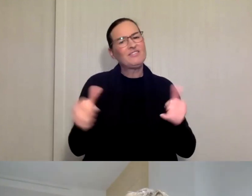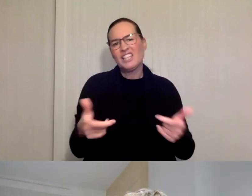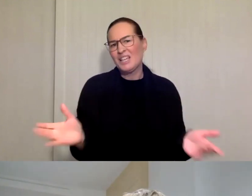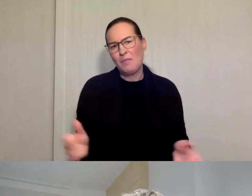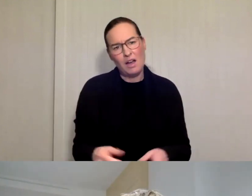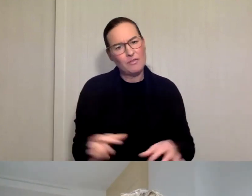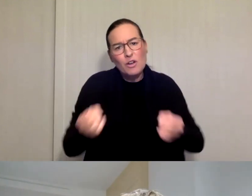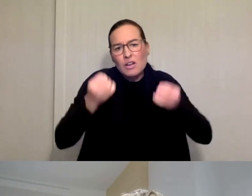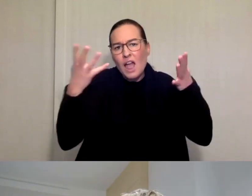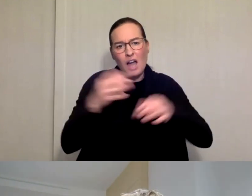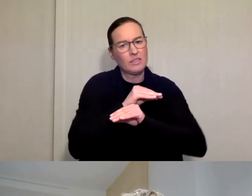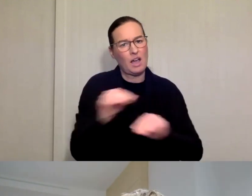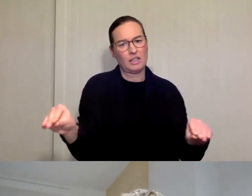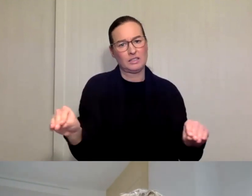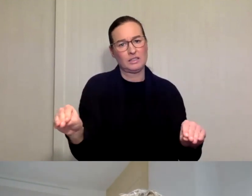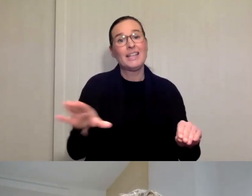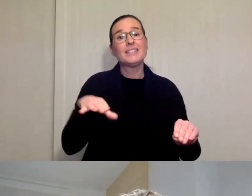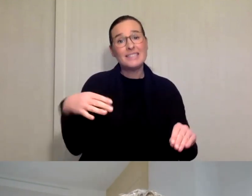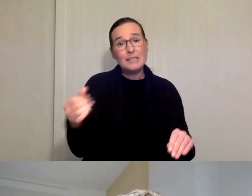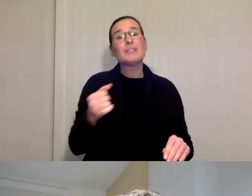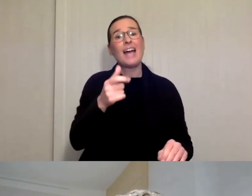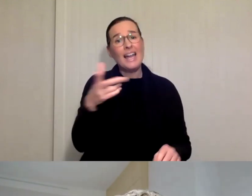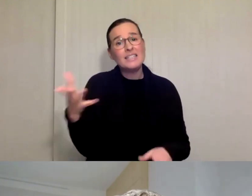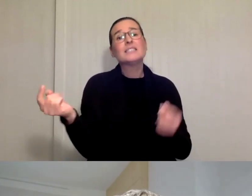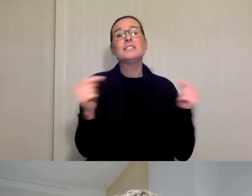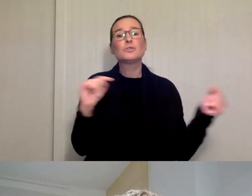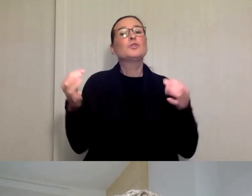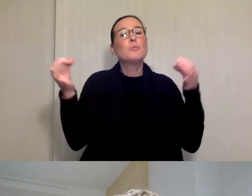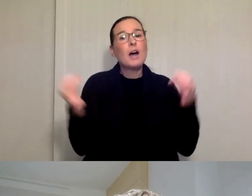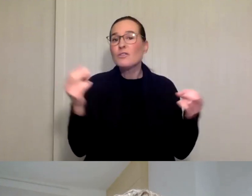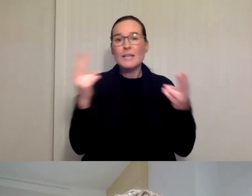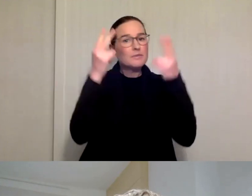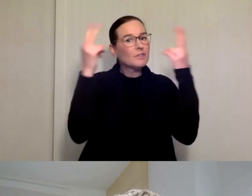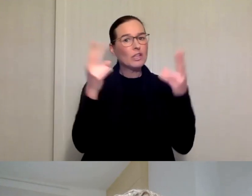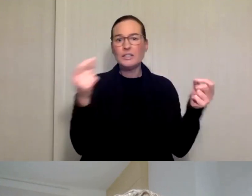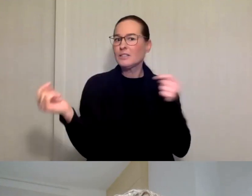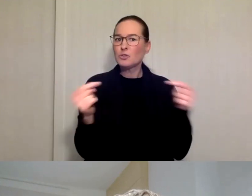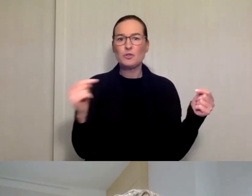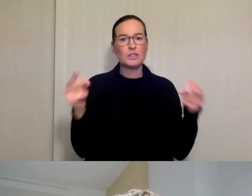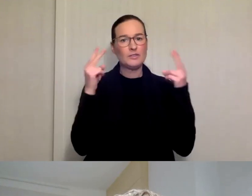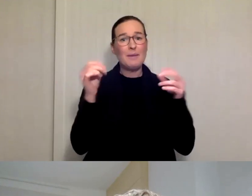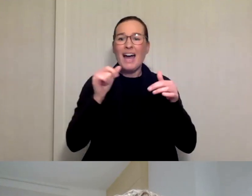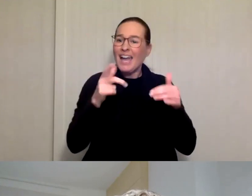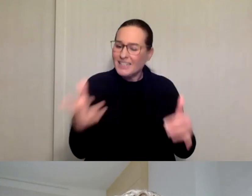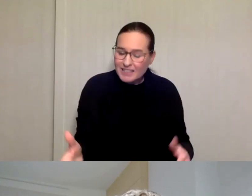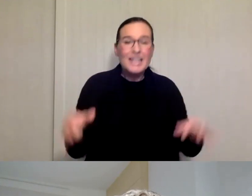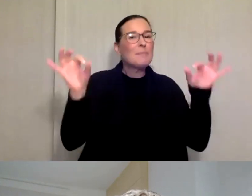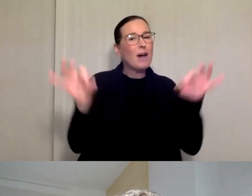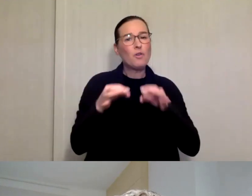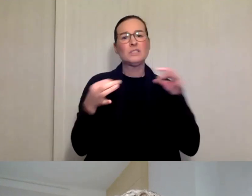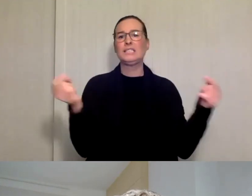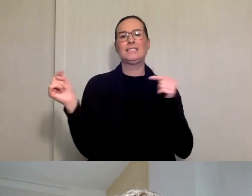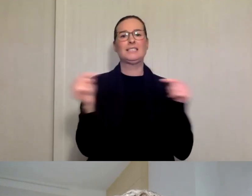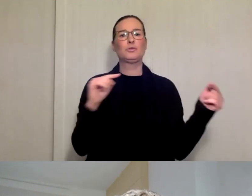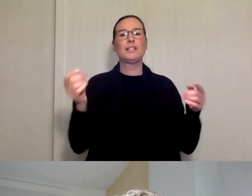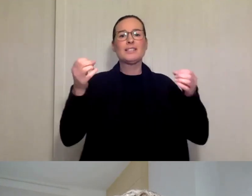klare Nachricht. Es gibt viele Dinge, die müssen diskutiert werden. Gar keine Frage. Das ist absolut wichtig. Aber es gibt ein paar Dinge, die sind etwa so